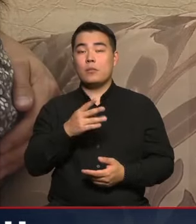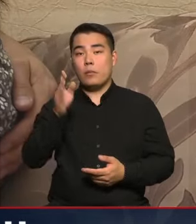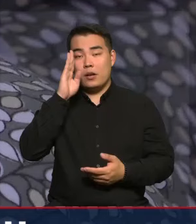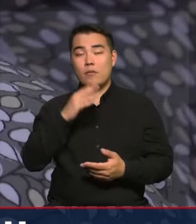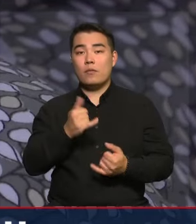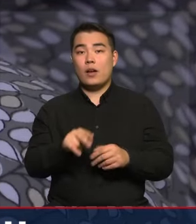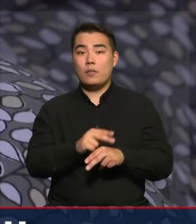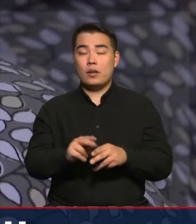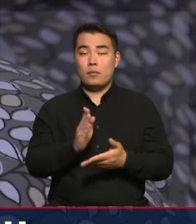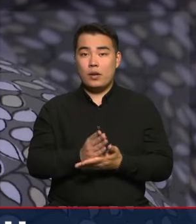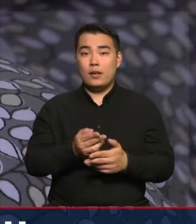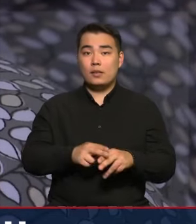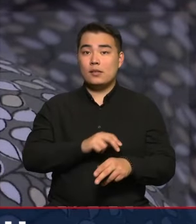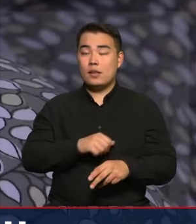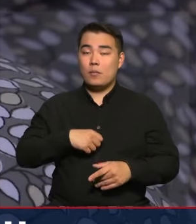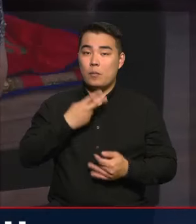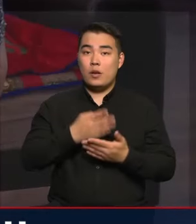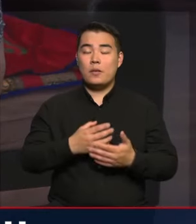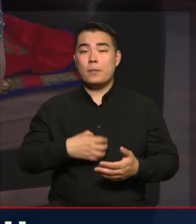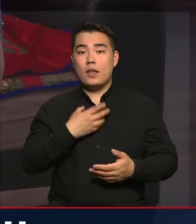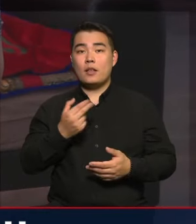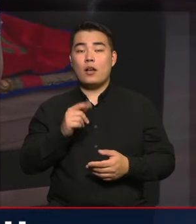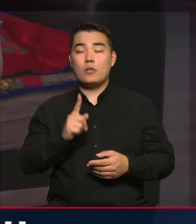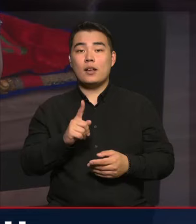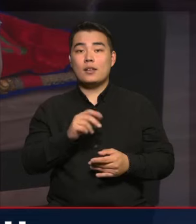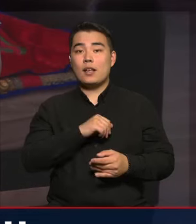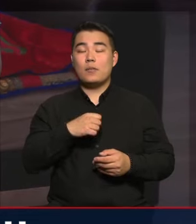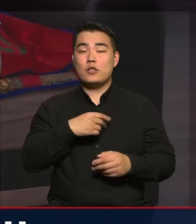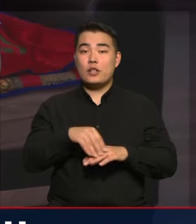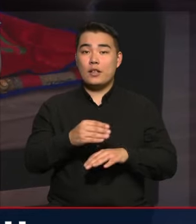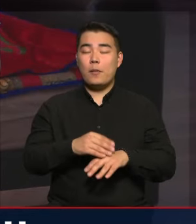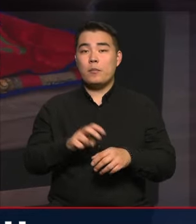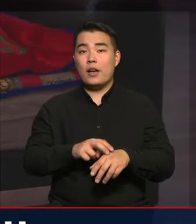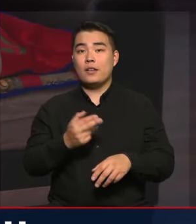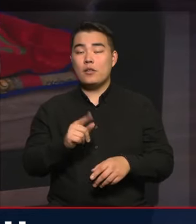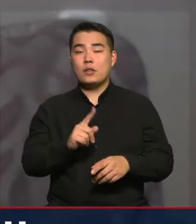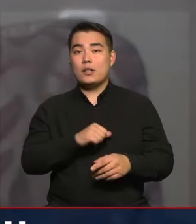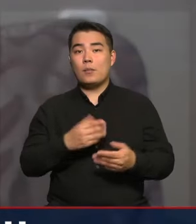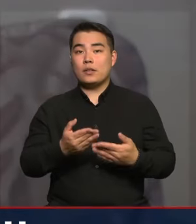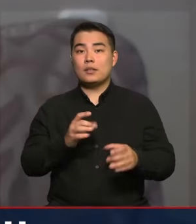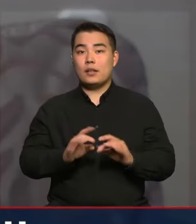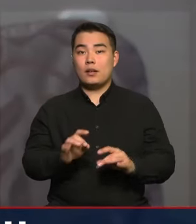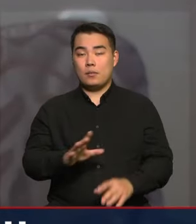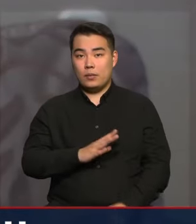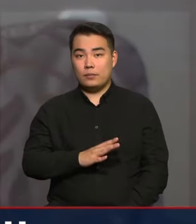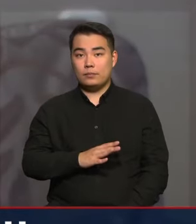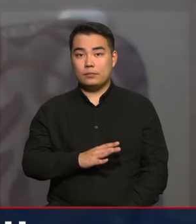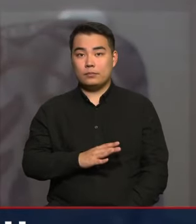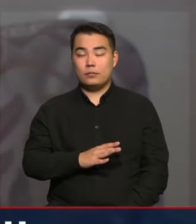жұмысқа кеткенде қорқынышпен отырамыз дейді жұбайы, бірақ шаңырақ көтермей тұрып қызметінің қиындығын ескертіпті.